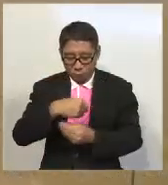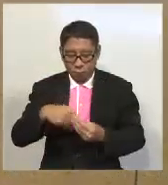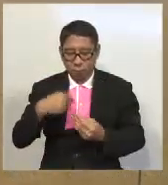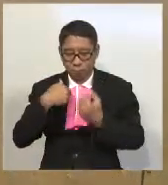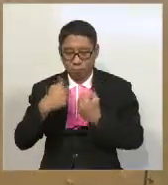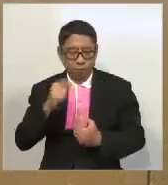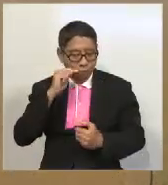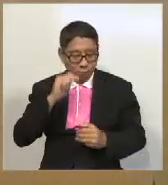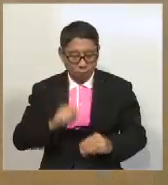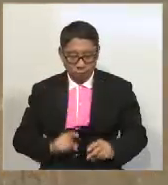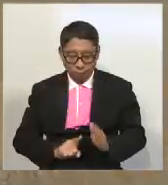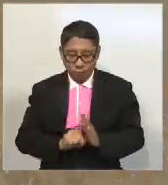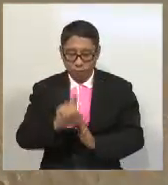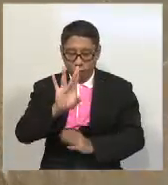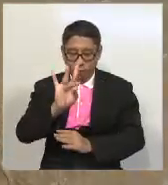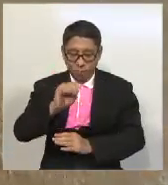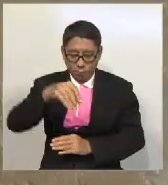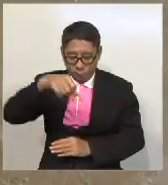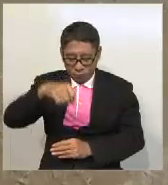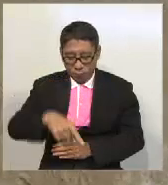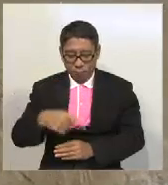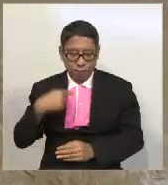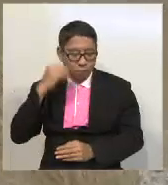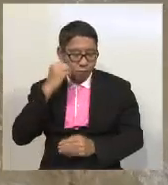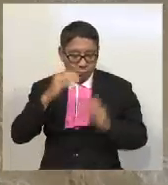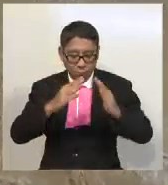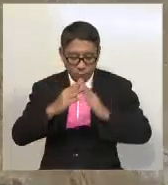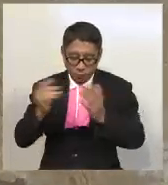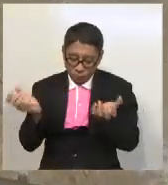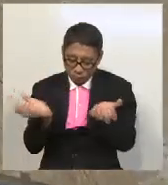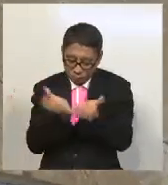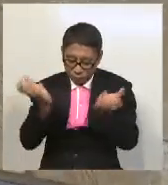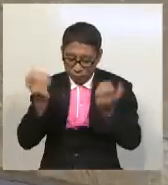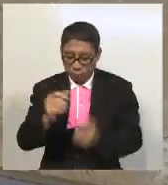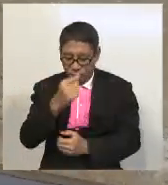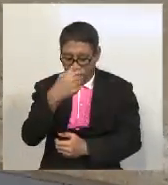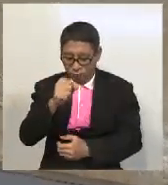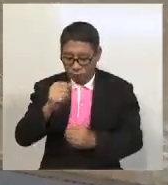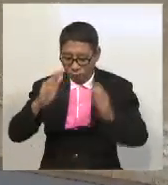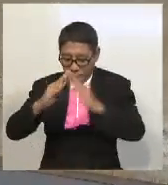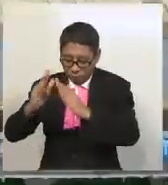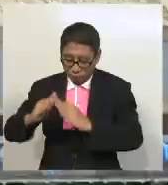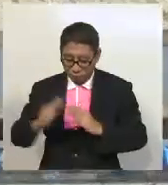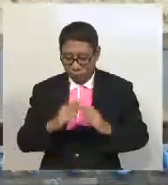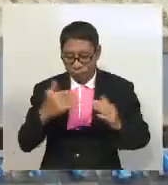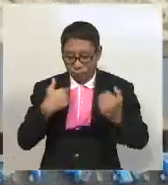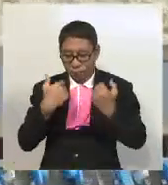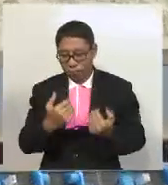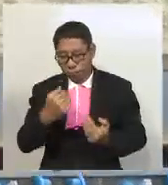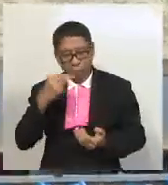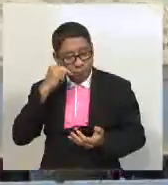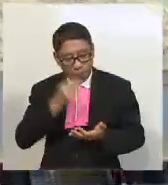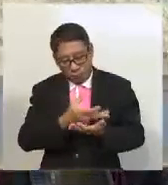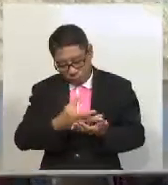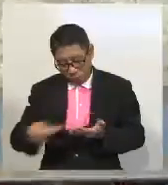ะมีน้ำสูงขึ้นประมาณ80เซนติเมตรมีบ้านเรือนได้รับผลกระทบ10หลังคาเรือนค่ะนอกจากนี้การระบาย